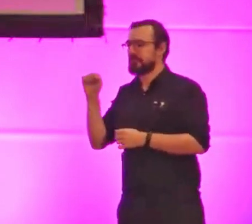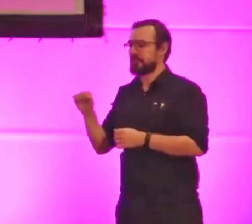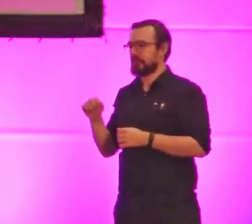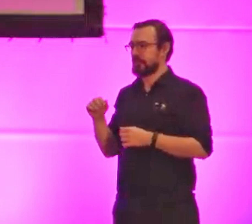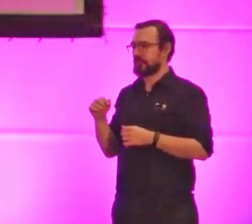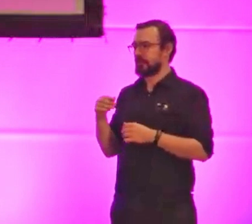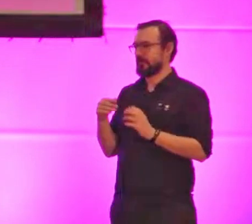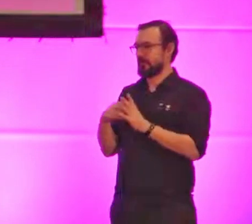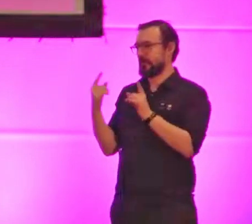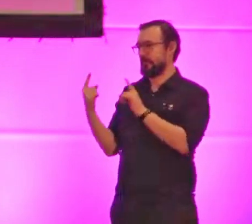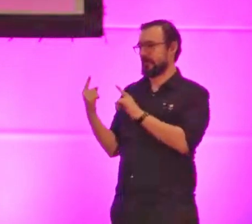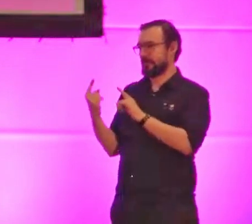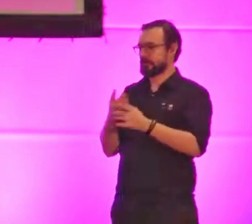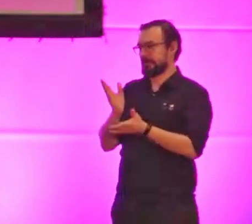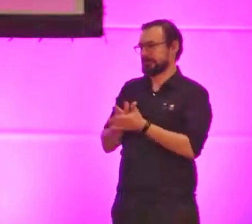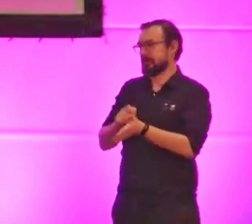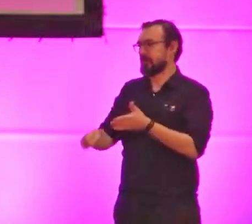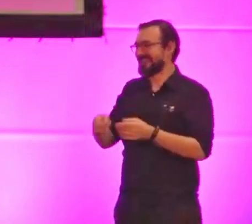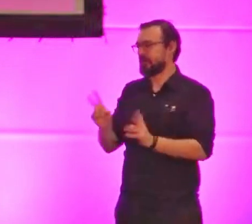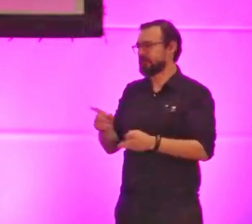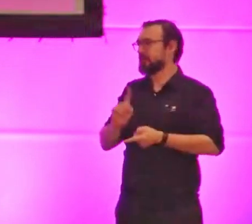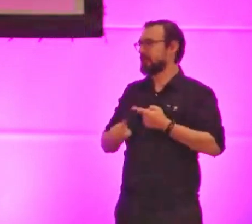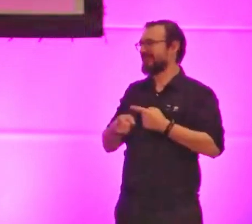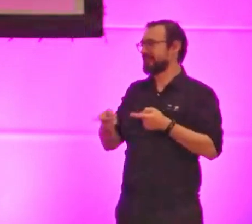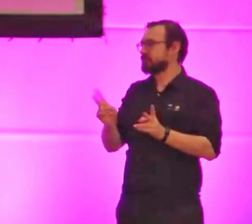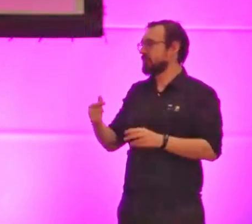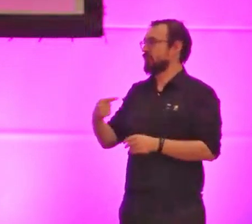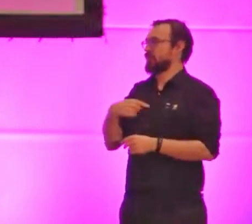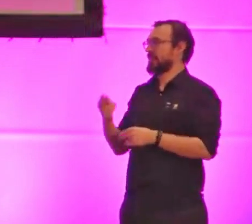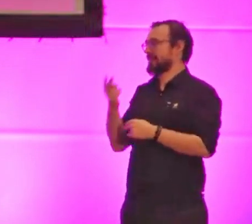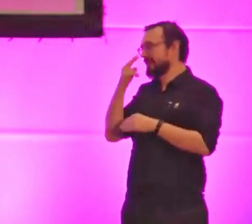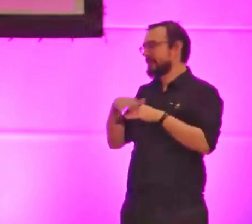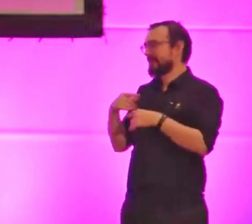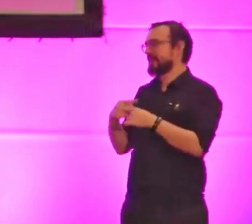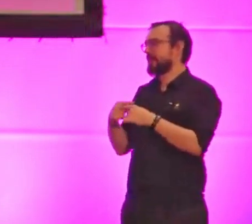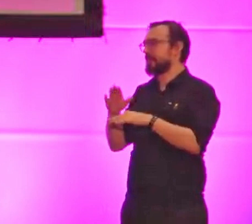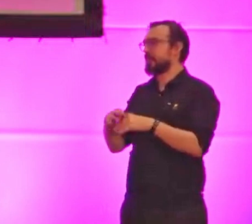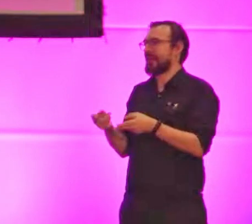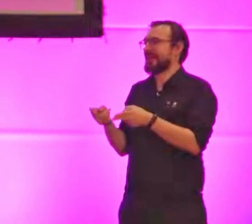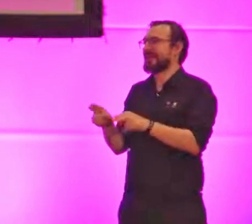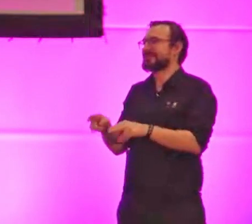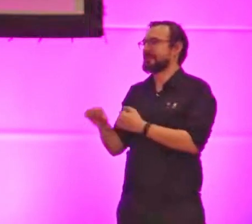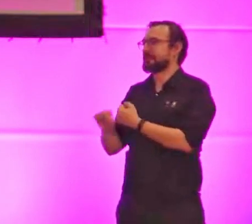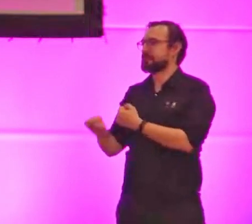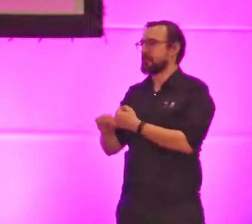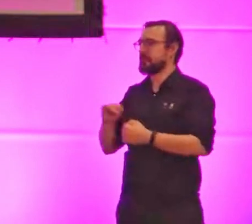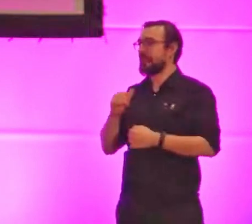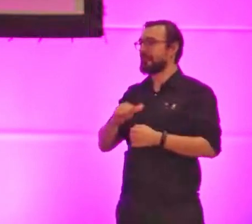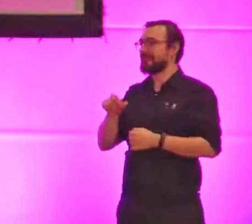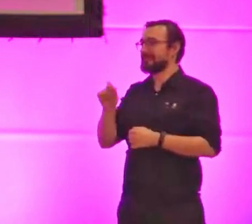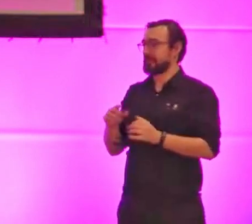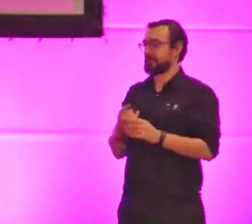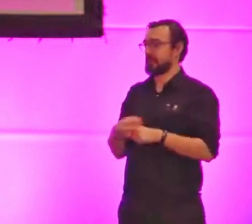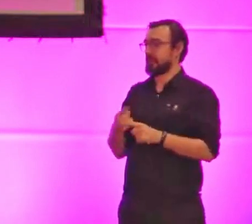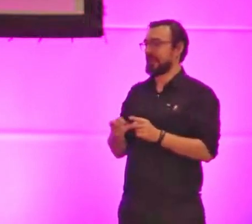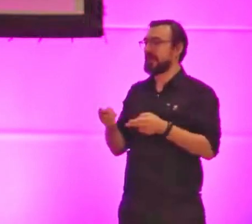en människorättsrapport. Så där, redan där börjar ju också det som jag tittar mer närmare sen på, också ett rättsligt försvar. Där man använder sig av en mängd